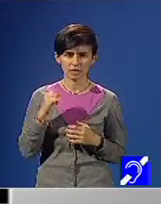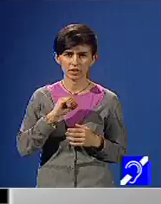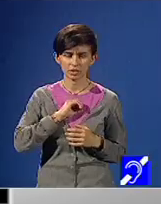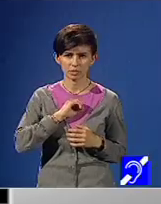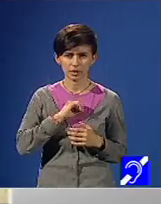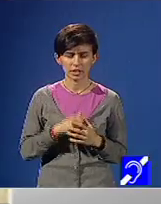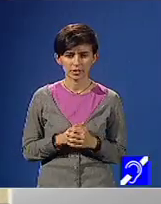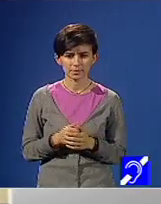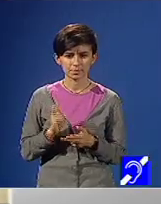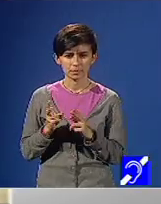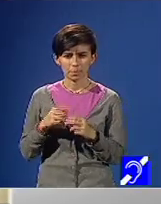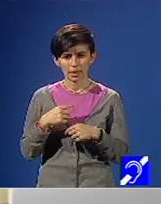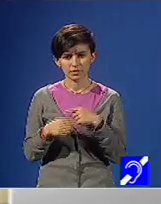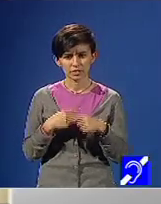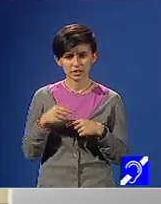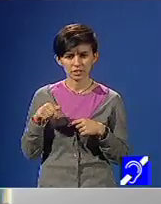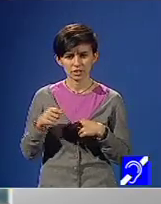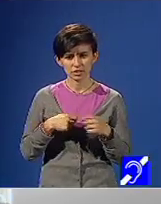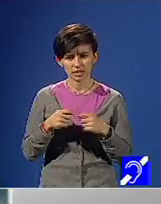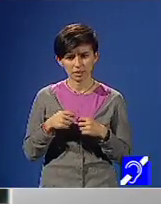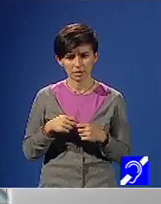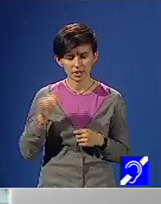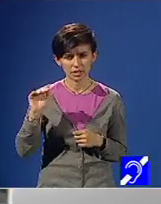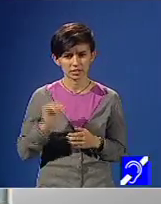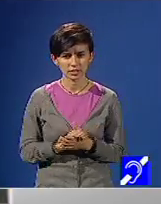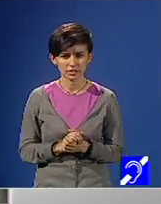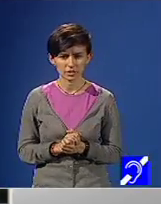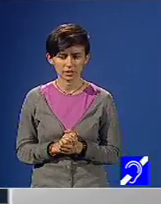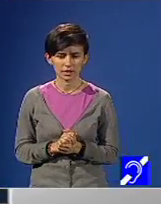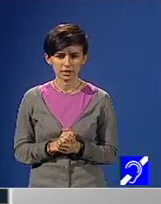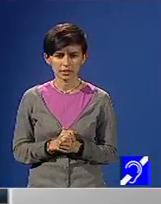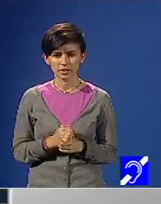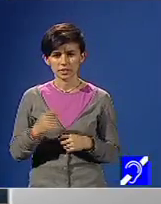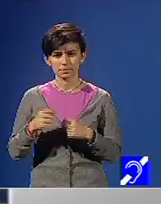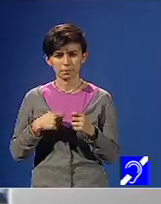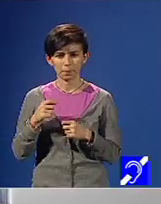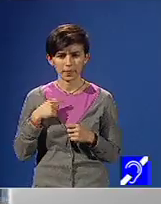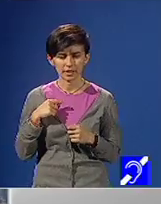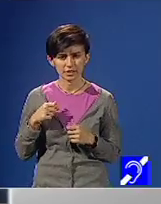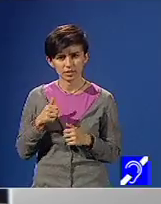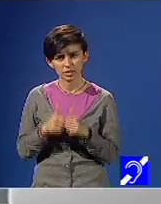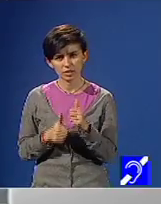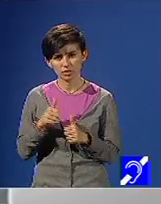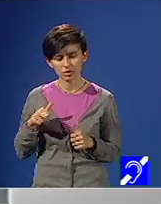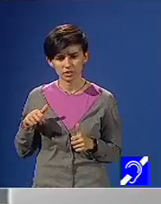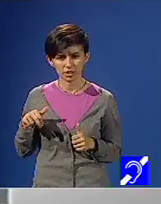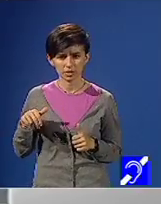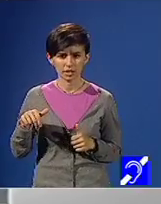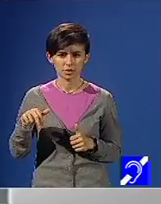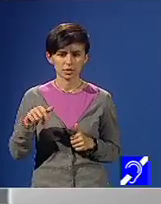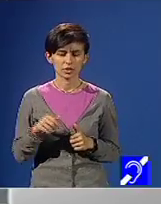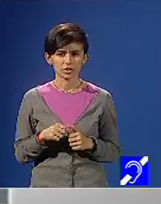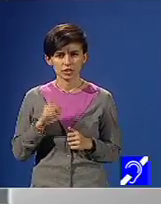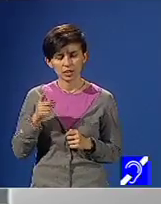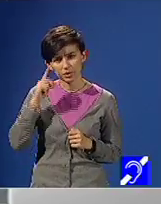Cum funcționează concret această campanie? Campania Walking Month este un concurs de mers pe jos. Asta înseamnă că primul lucru este să